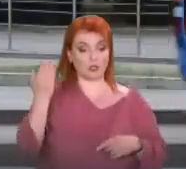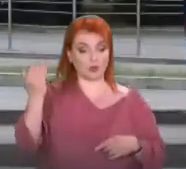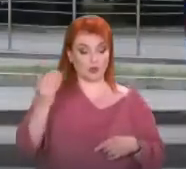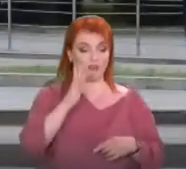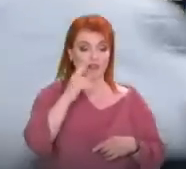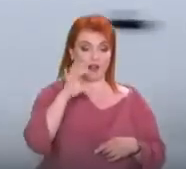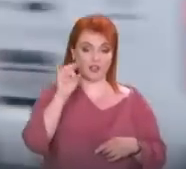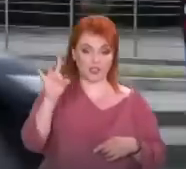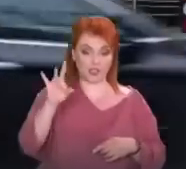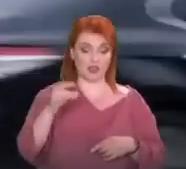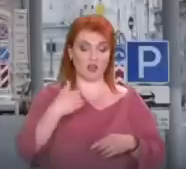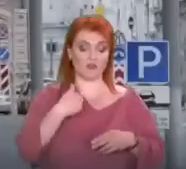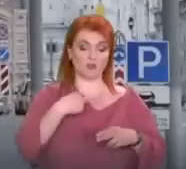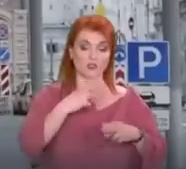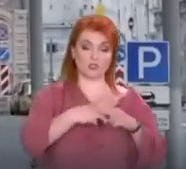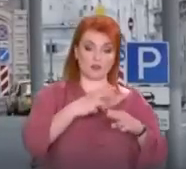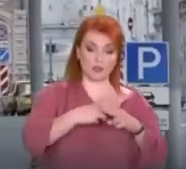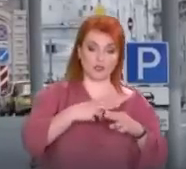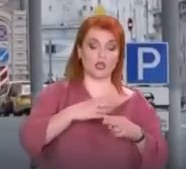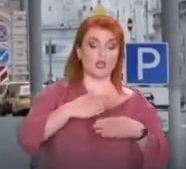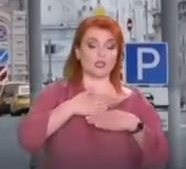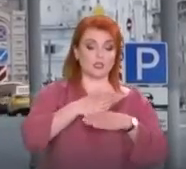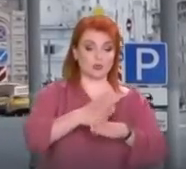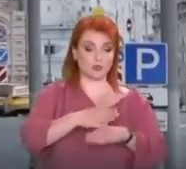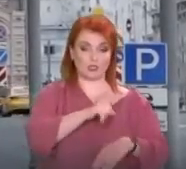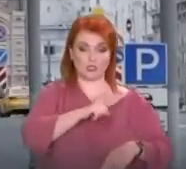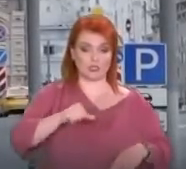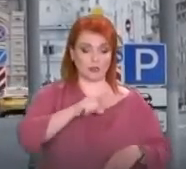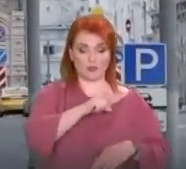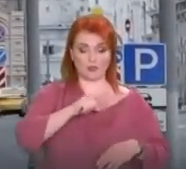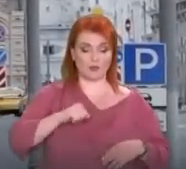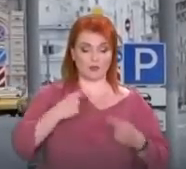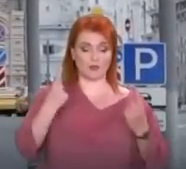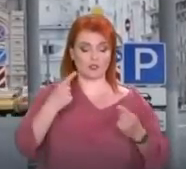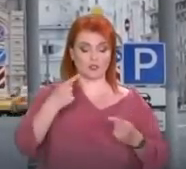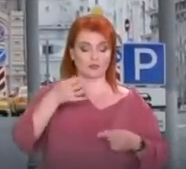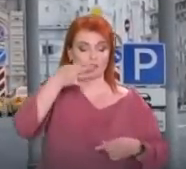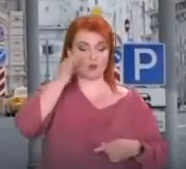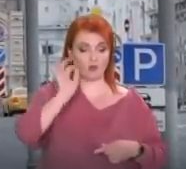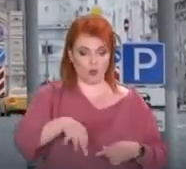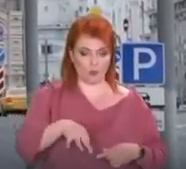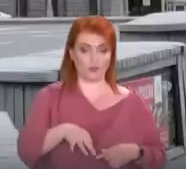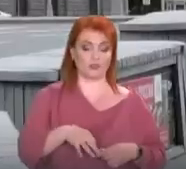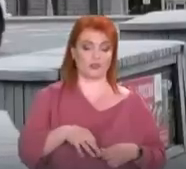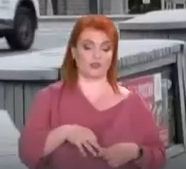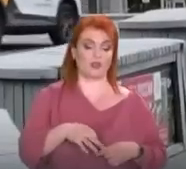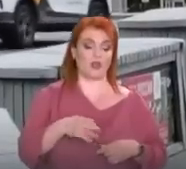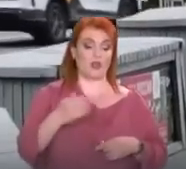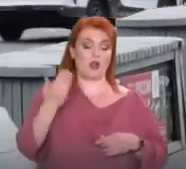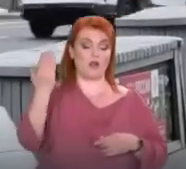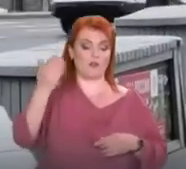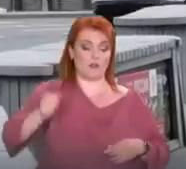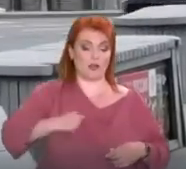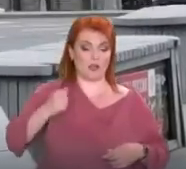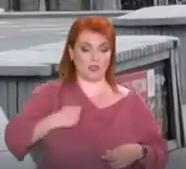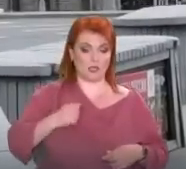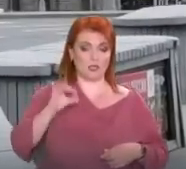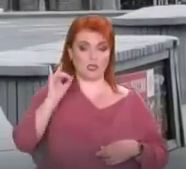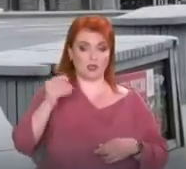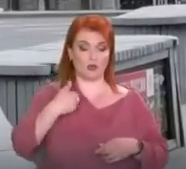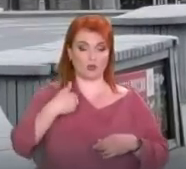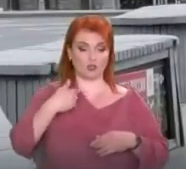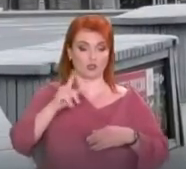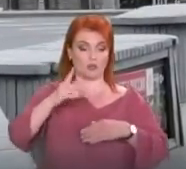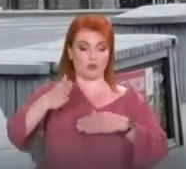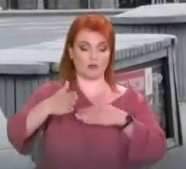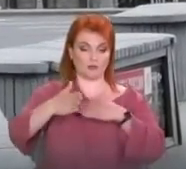Wagner a vrut să împiedice distrugerea cele mai experimentate și pregătite de luptă unități din Rusia și să tragă la răspundere